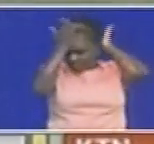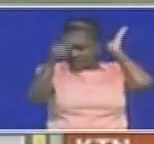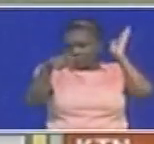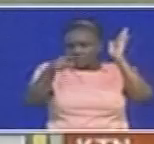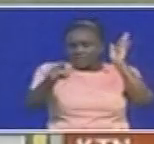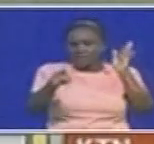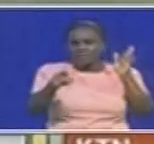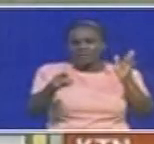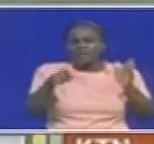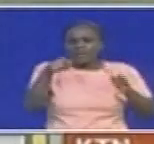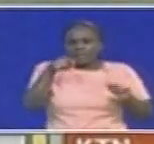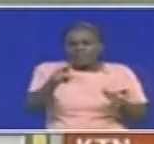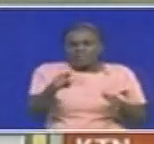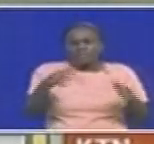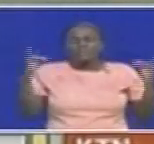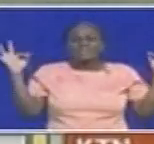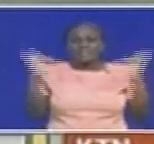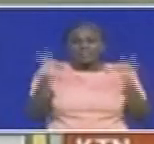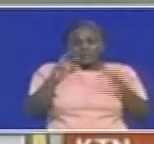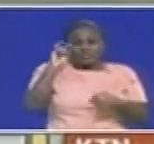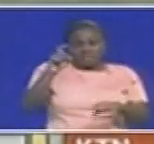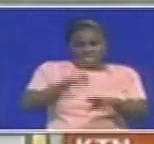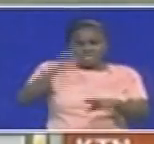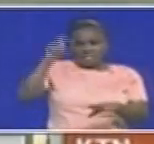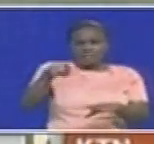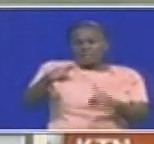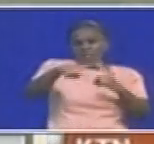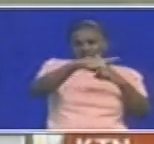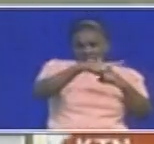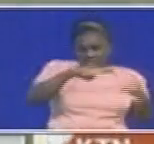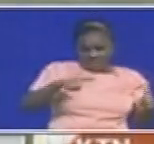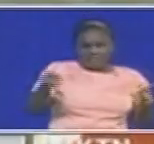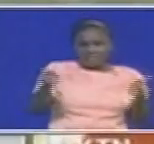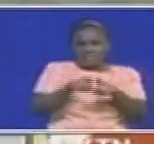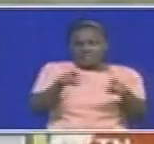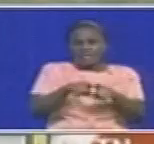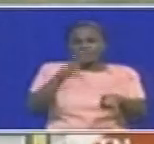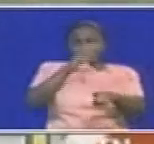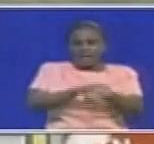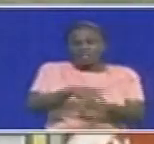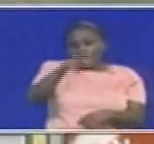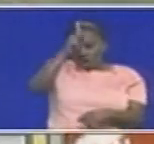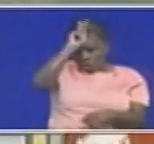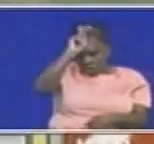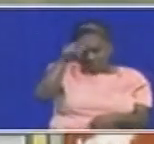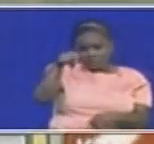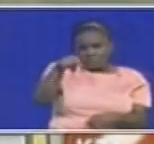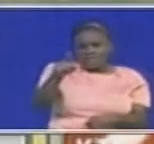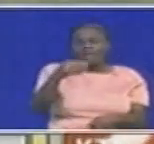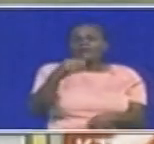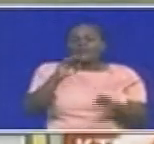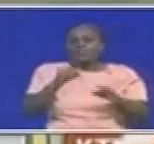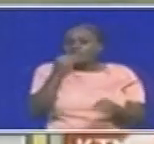ubabe wao kwa kumshambulia joka aina ya chatu kwa kumuua na kisha kumpasua na kumchukua mbuzi aliyekuwa amefanywa kitoweo na chatu